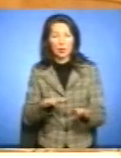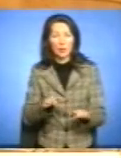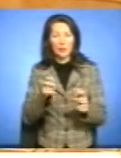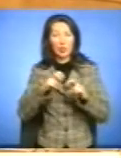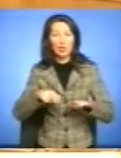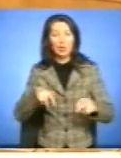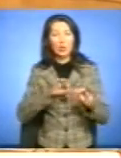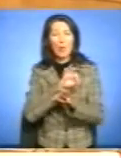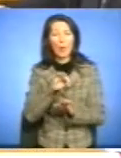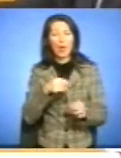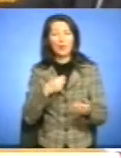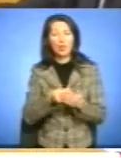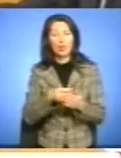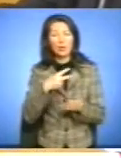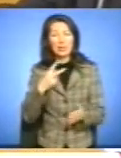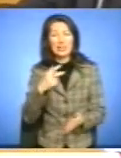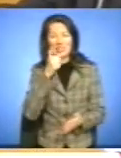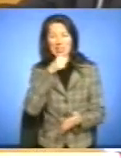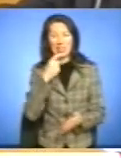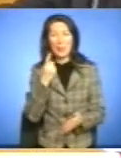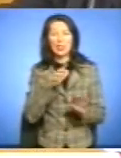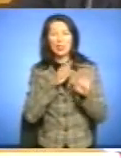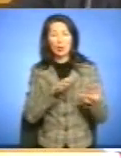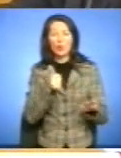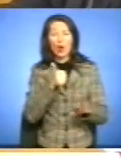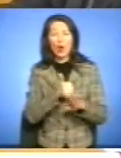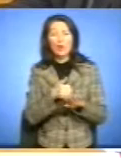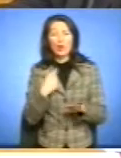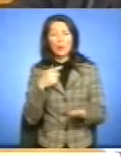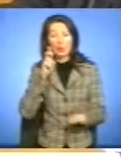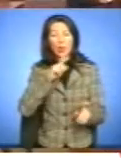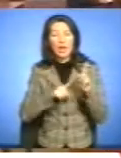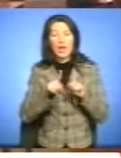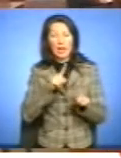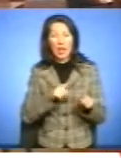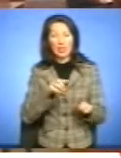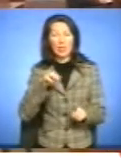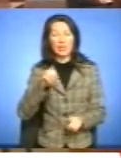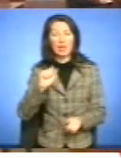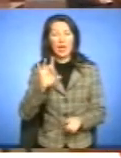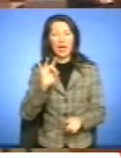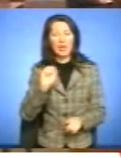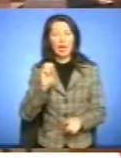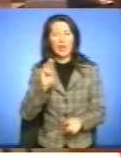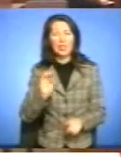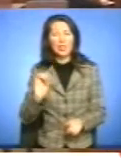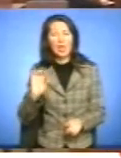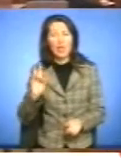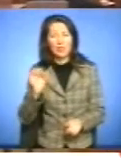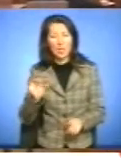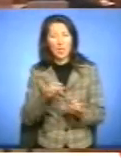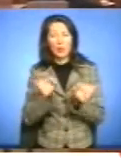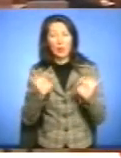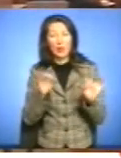на 2013 рік. Перший заступник голови обласної ради Сергій Тарашевський поінформував членів комісії про те, що